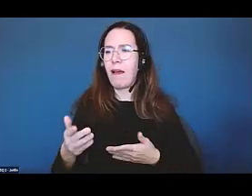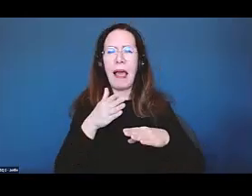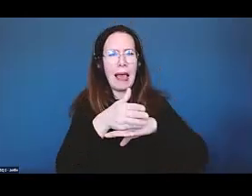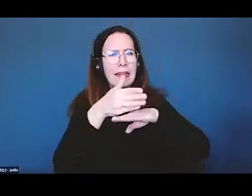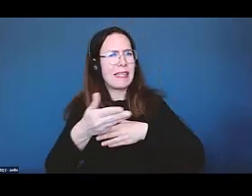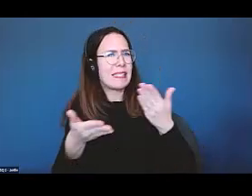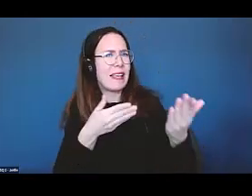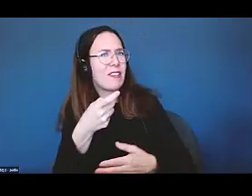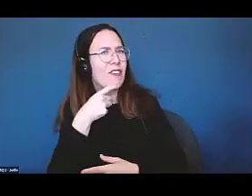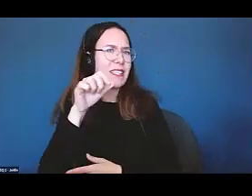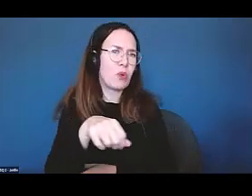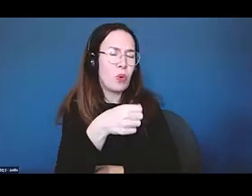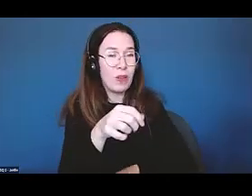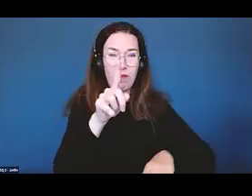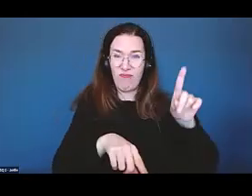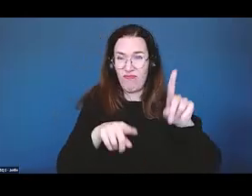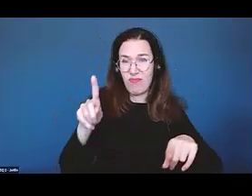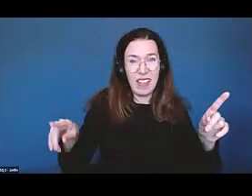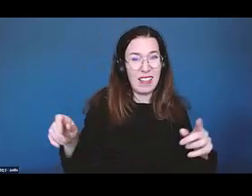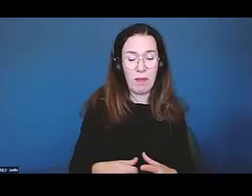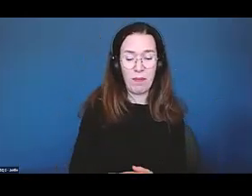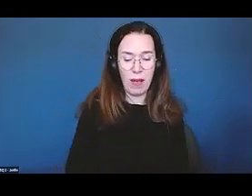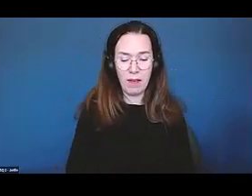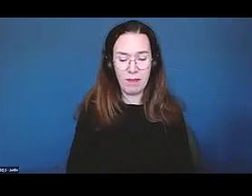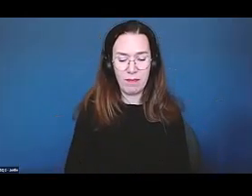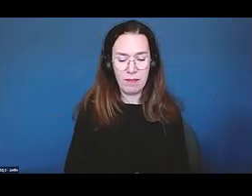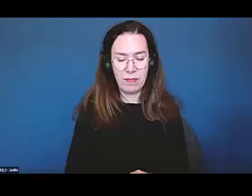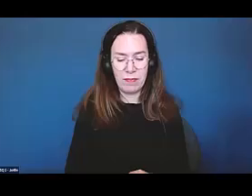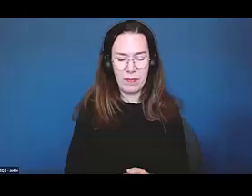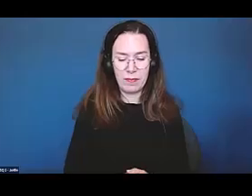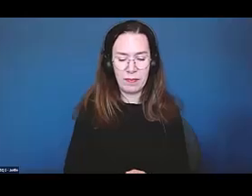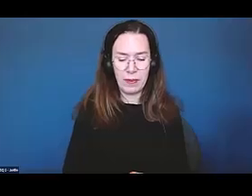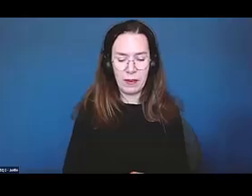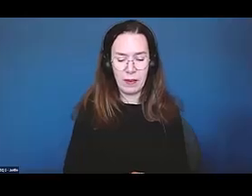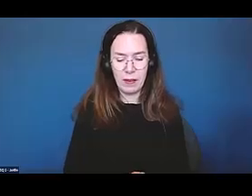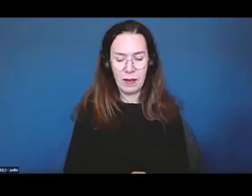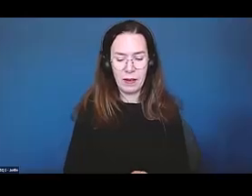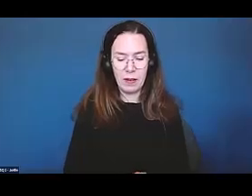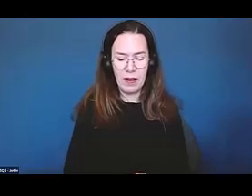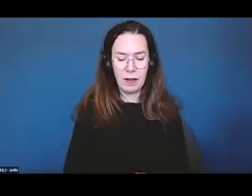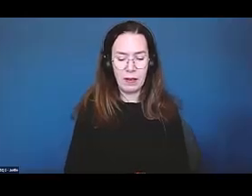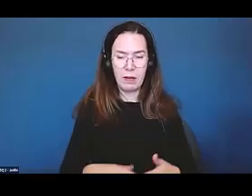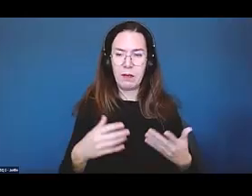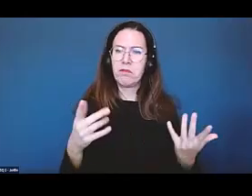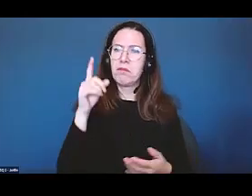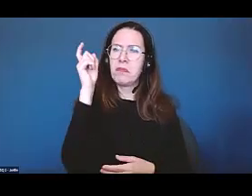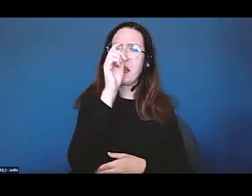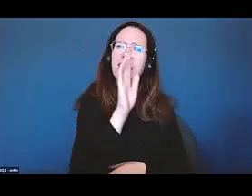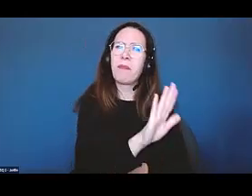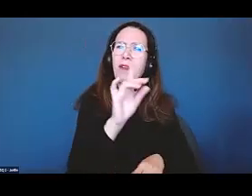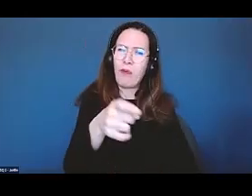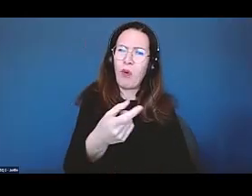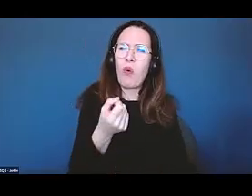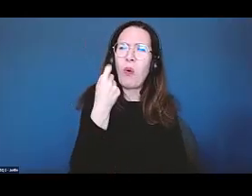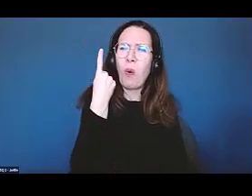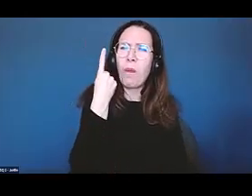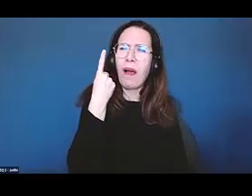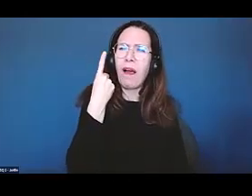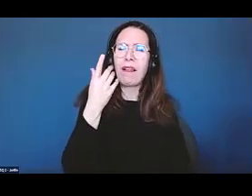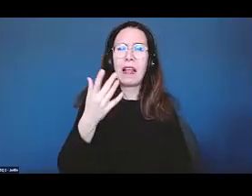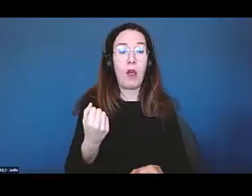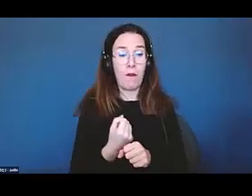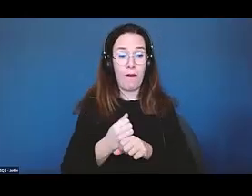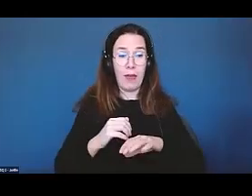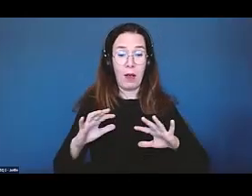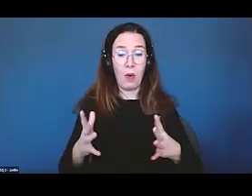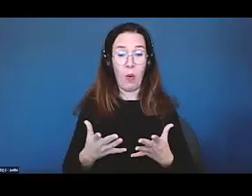l'accès aux services. Et cela nous aiderait aussi à comprendre quelle est leur expérience. Donc, ce que nous